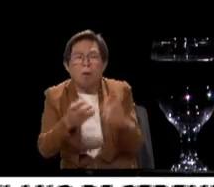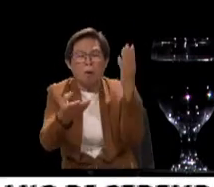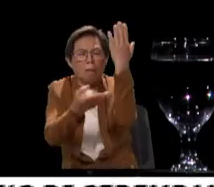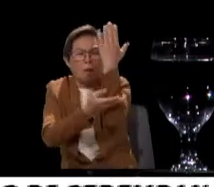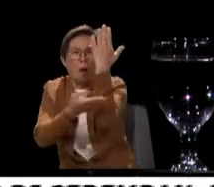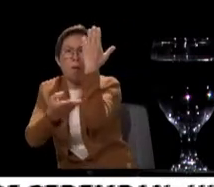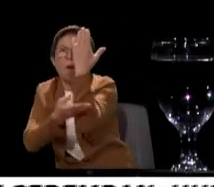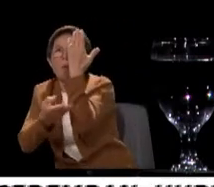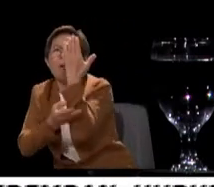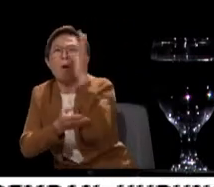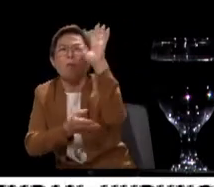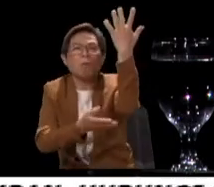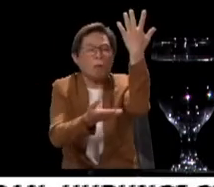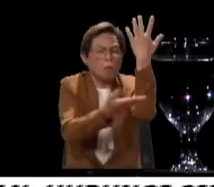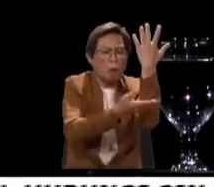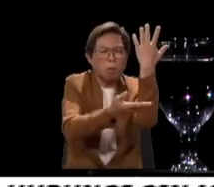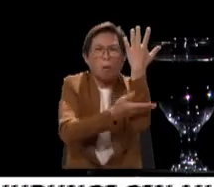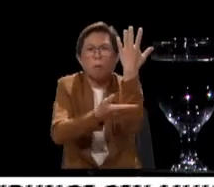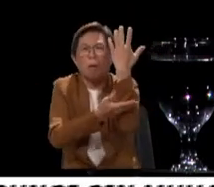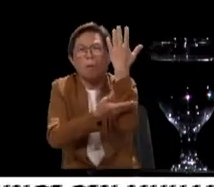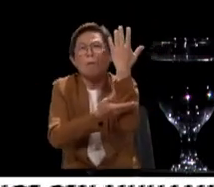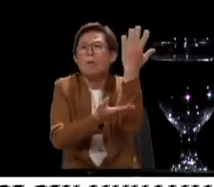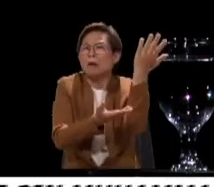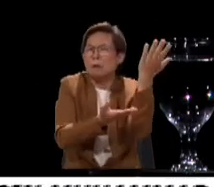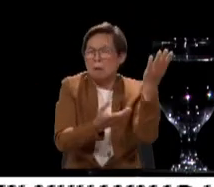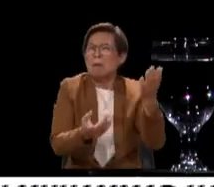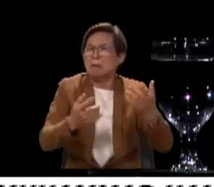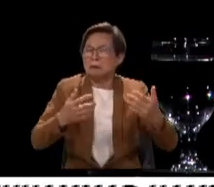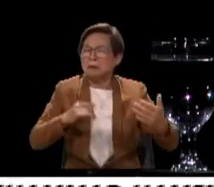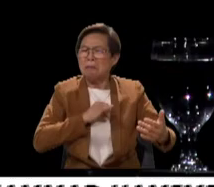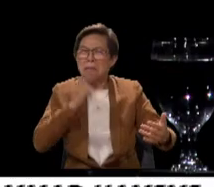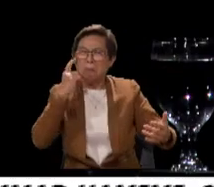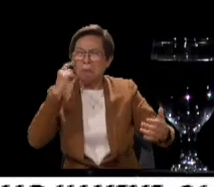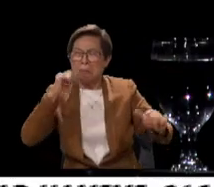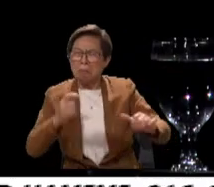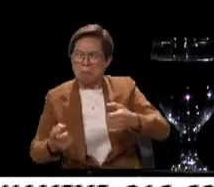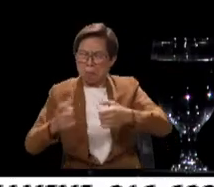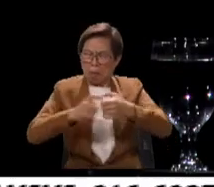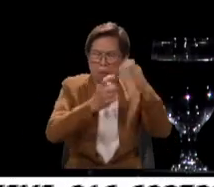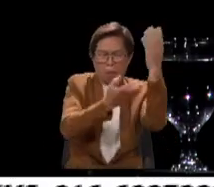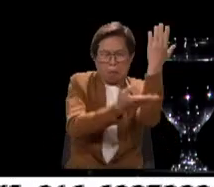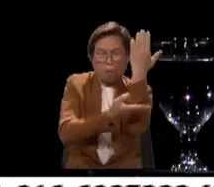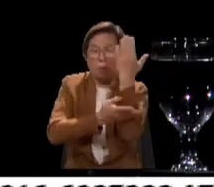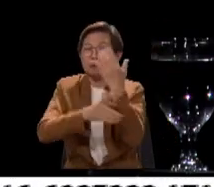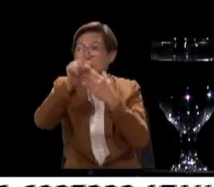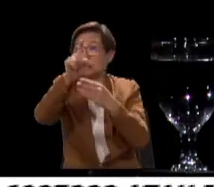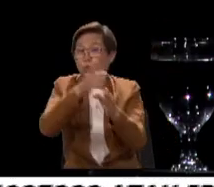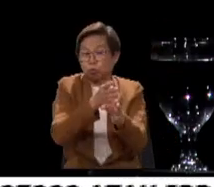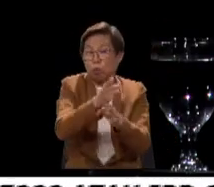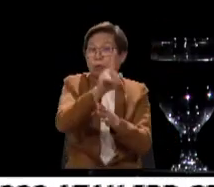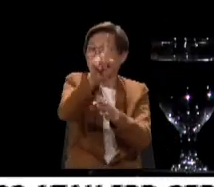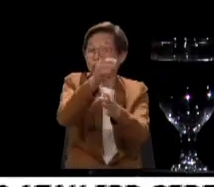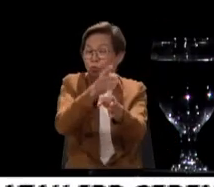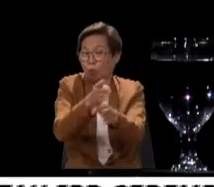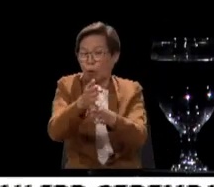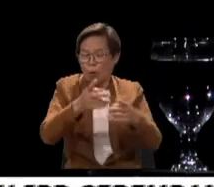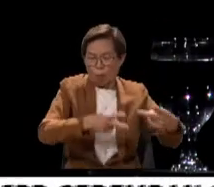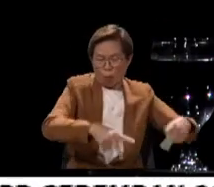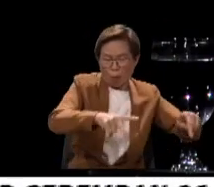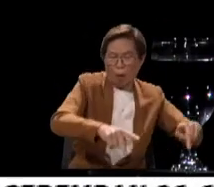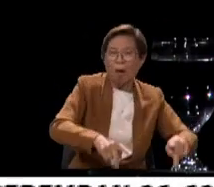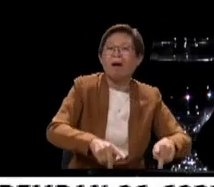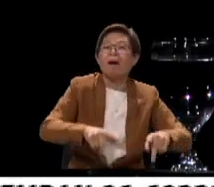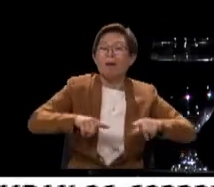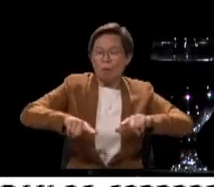sebagainya dan Aa Saya kira ia boleh dikaitkan kalau kalau kalau betul begitu dengan salah satu sektor iaitu pasaran perabut